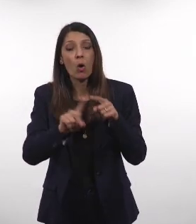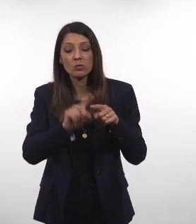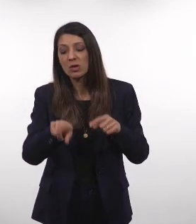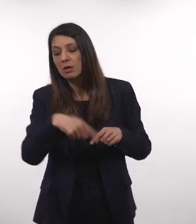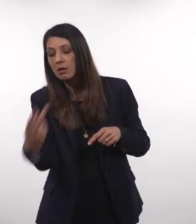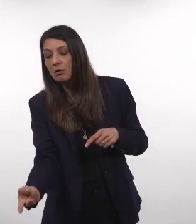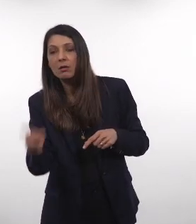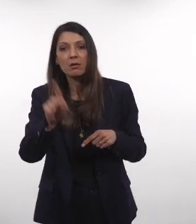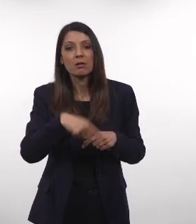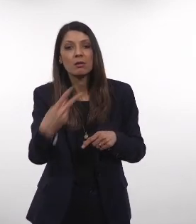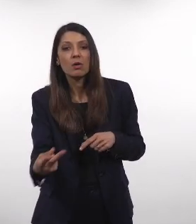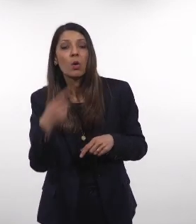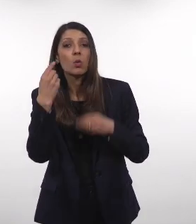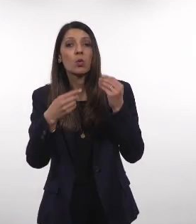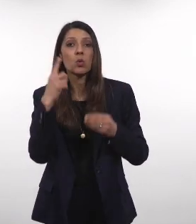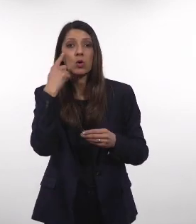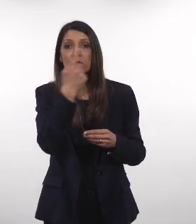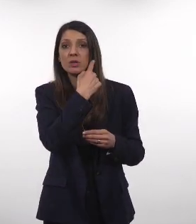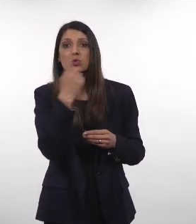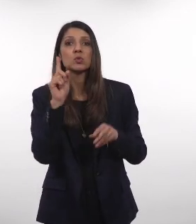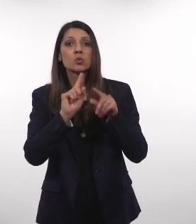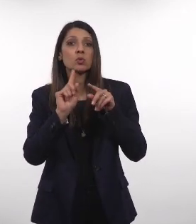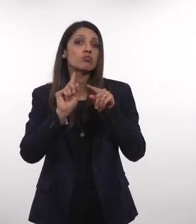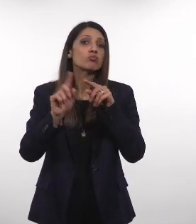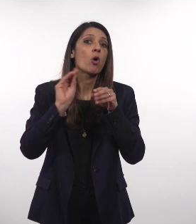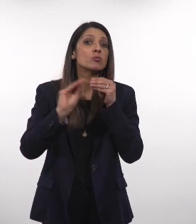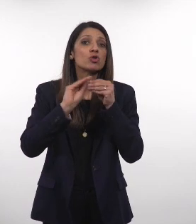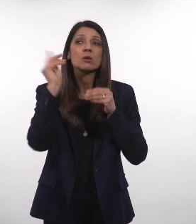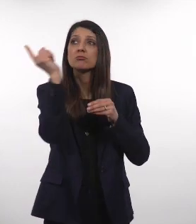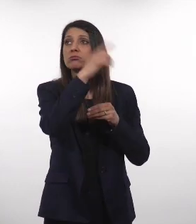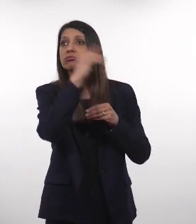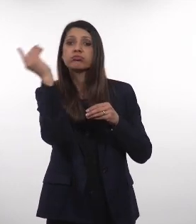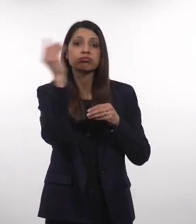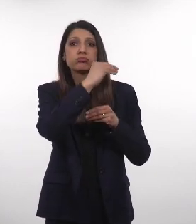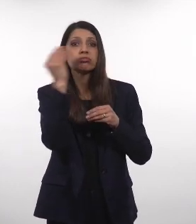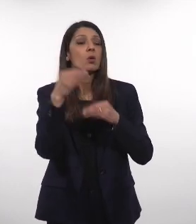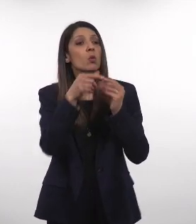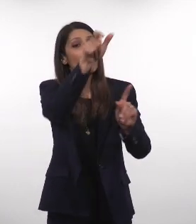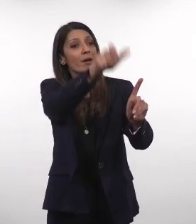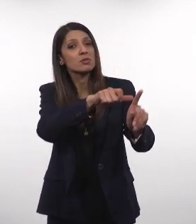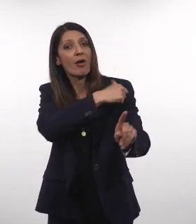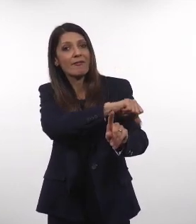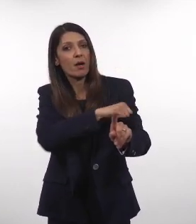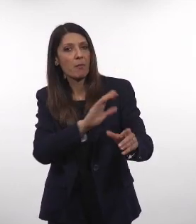bouger des objets devant ses yeux, ou d'être en contact social avec l'infirmier qu'il apprécie beaucoup et qui est pour lui un